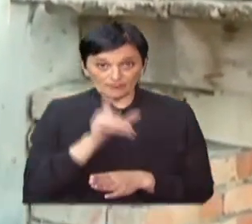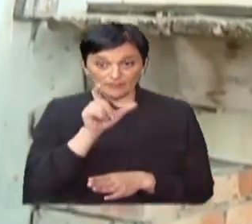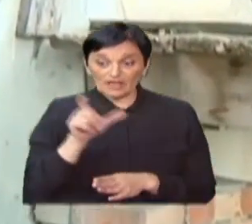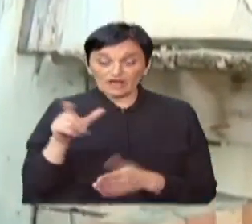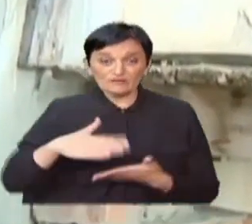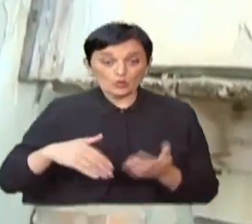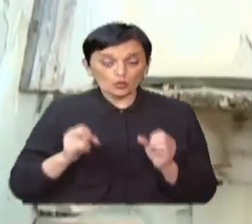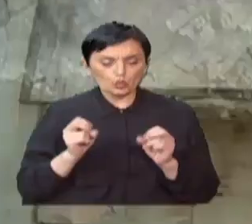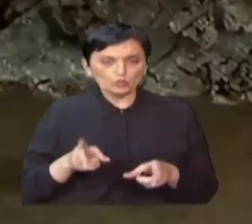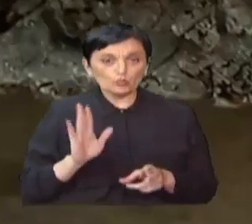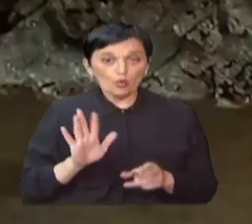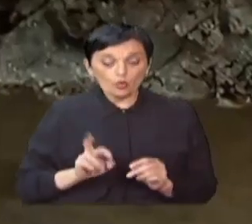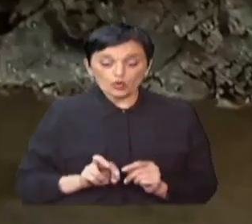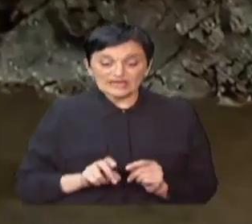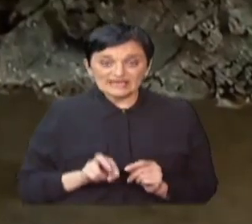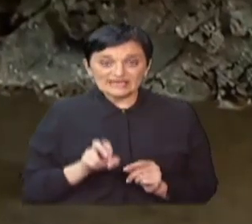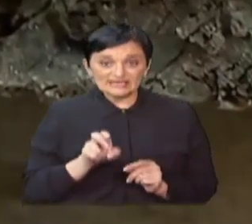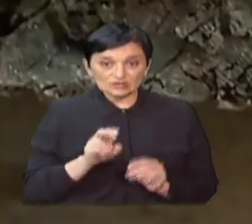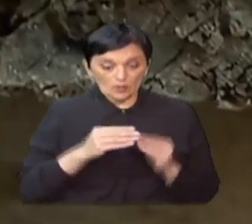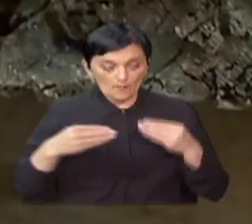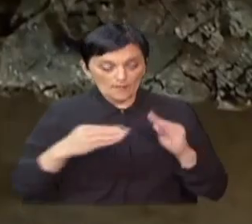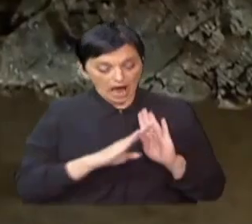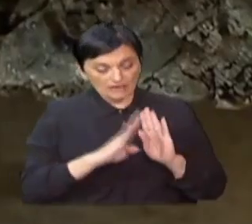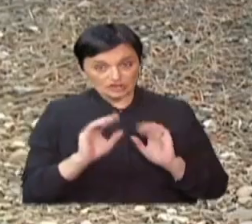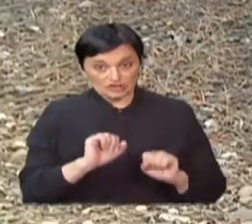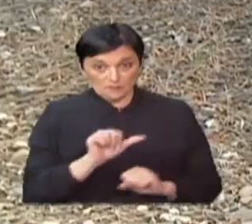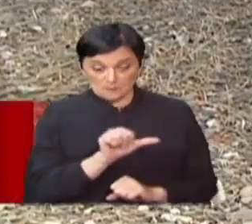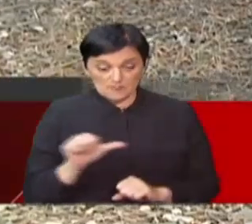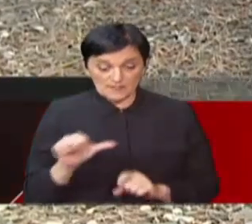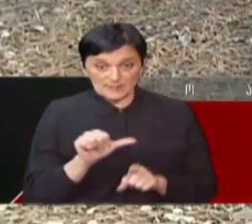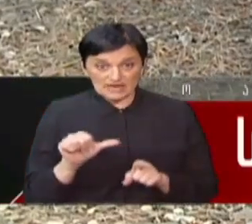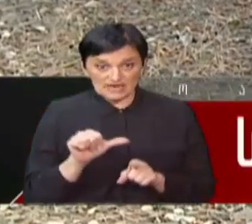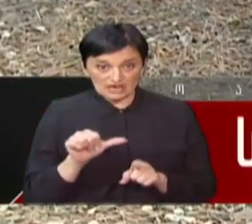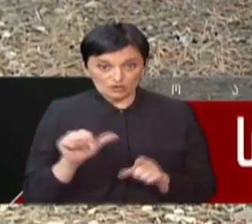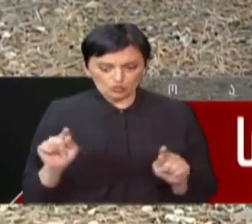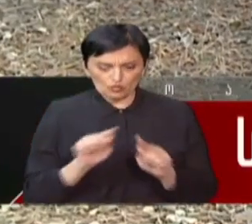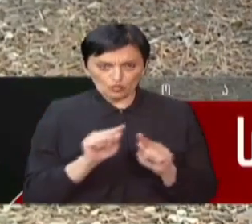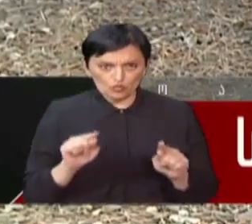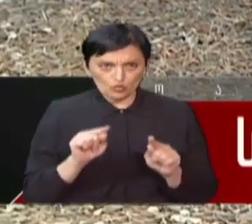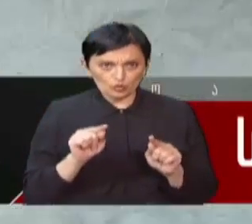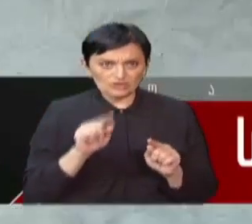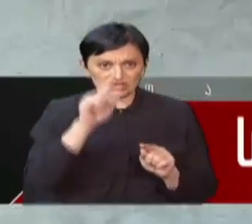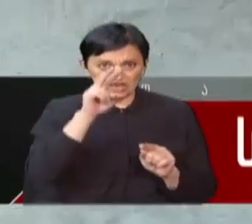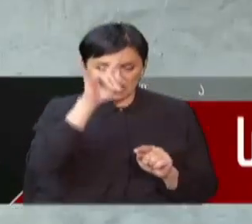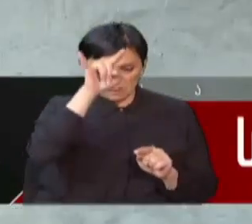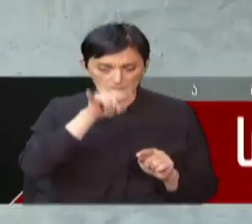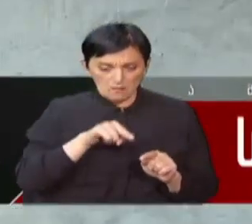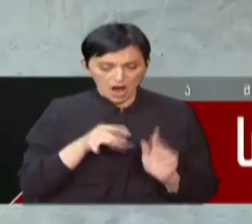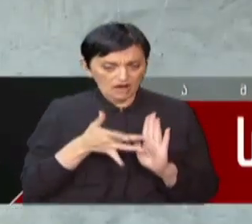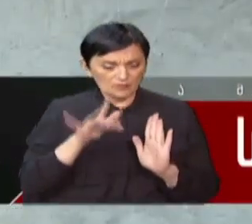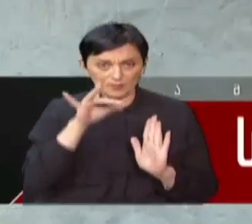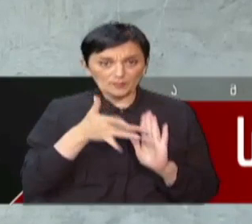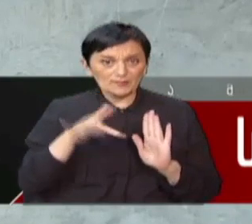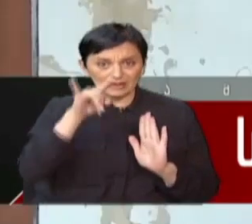ვიზიტორების უსაფრთხოებას მხოლოდ კიბეზე აფარებული ფანერა იცავს. პირველ სართულზე კი მუზეუმის შეუმინავი ფანჯრებიდან შეღწევა სირთულეს